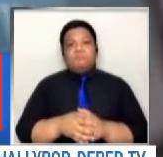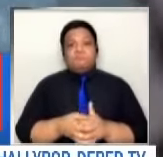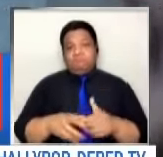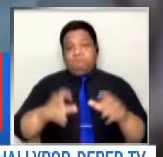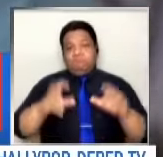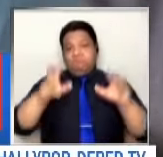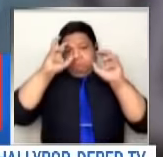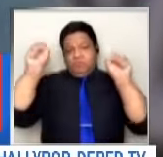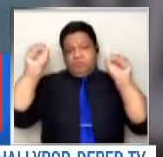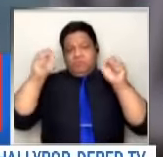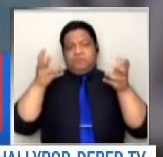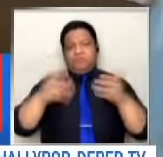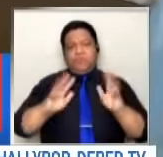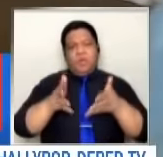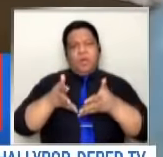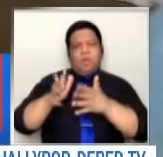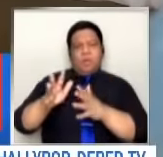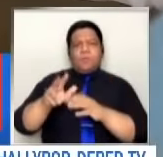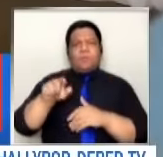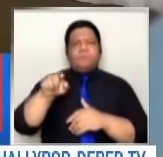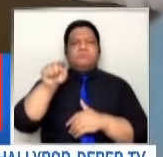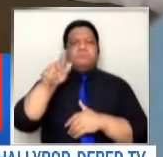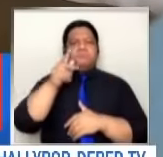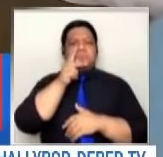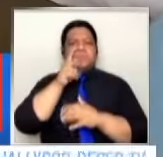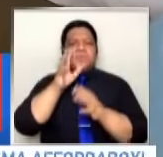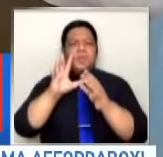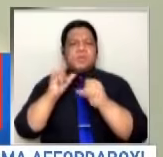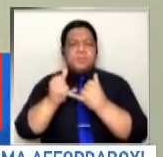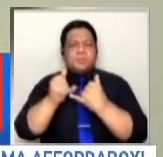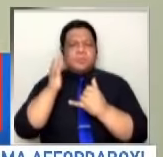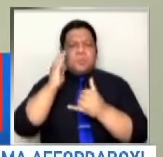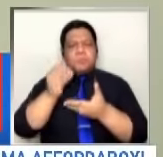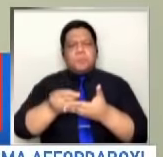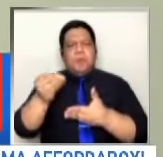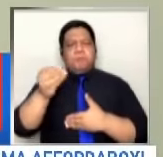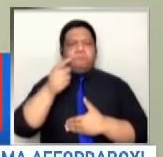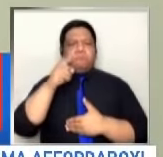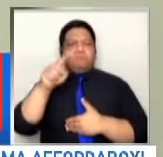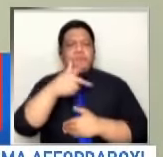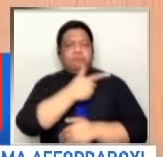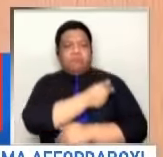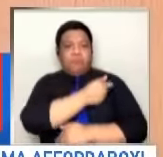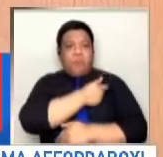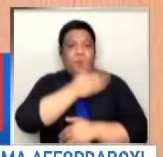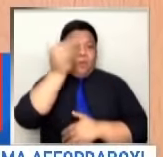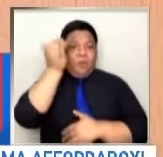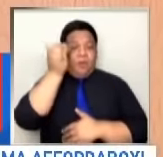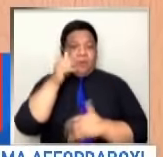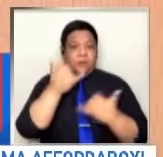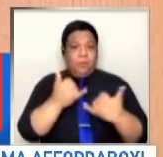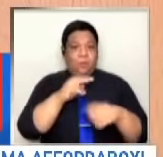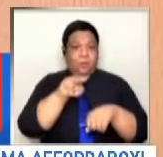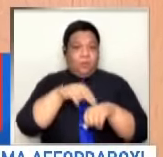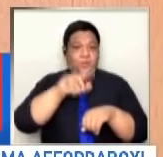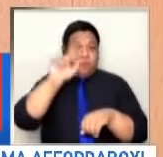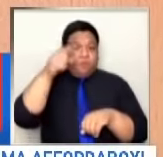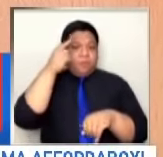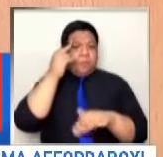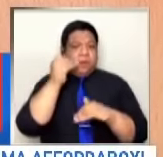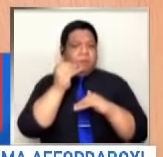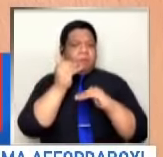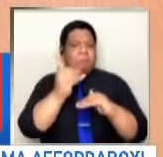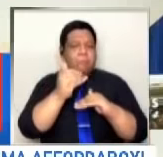bumili ng kanilang mga bakuna. Limitado raw kasi ang nakukuhang bakuna ng national government sa ngayon at para makatulong na rin sa pagbubukas